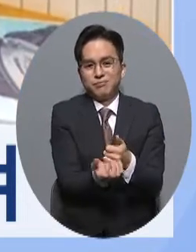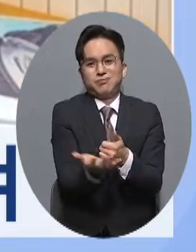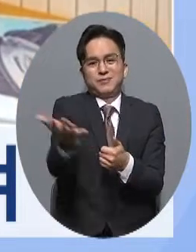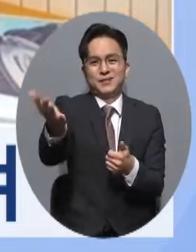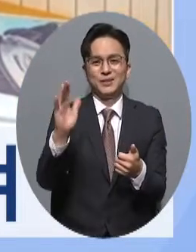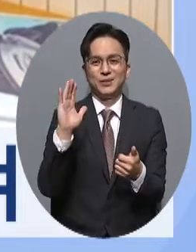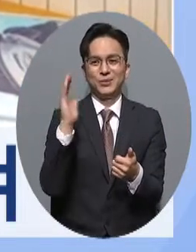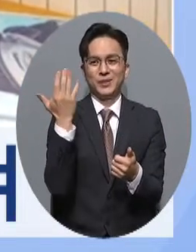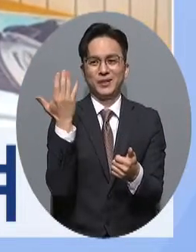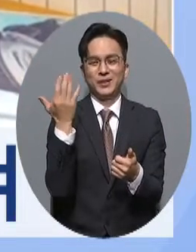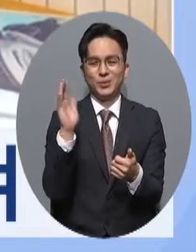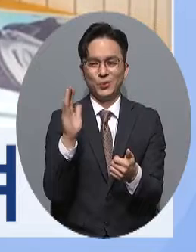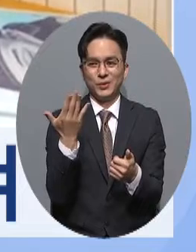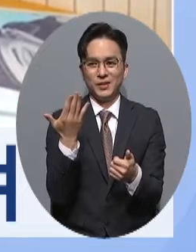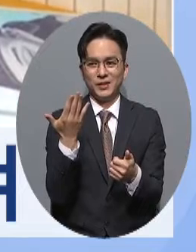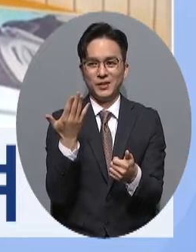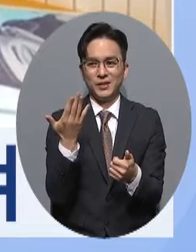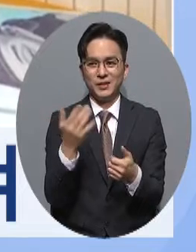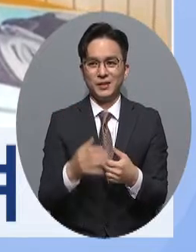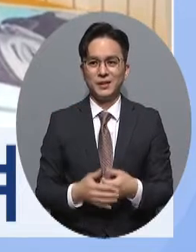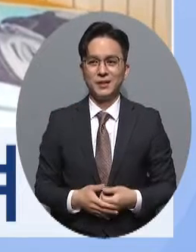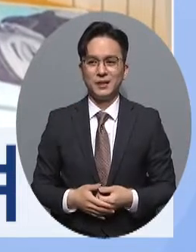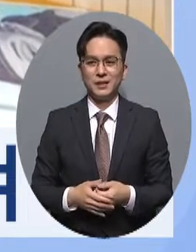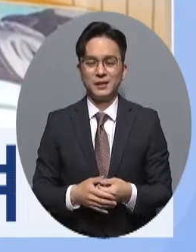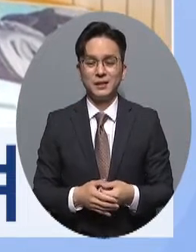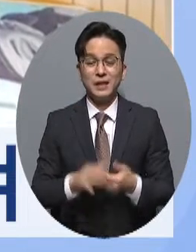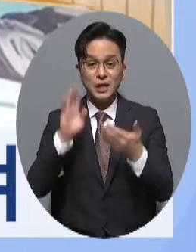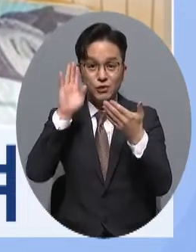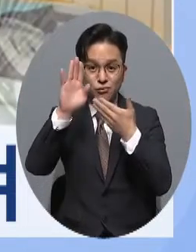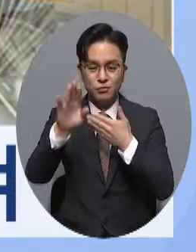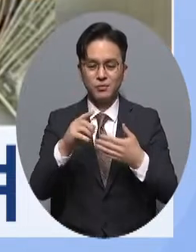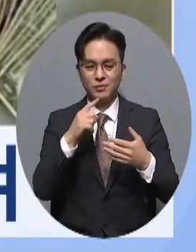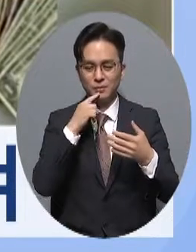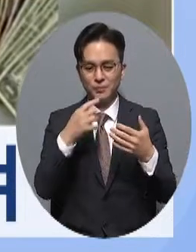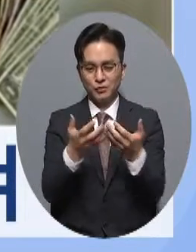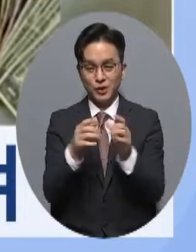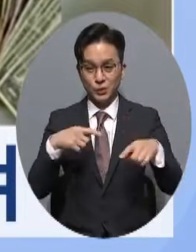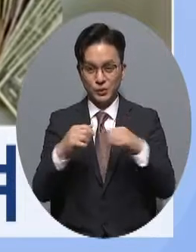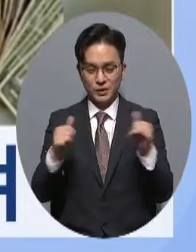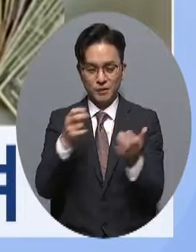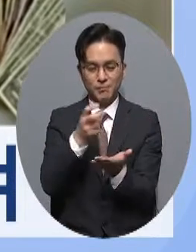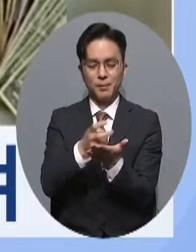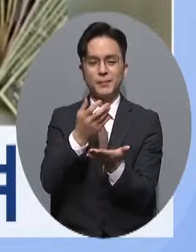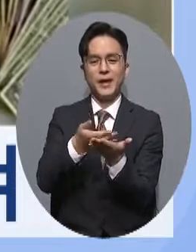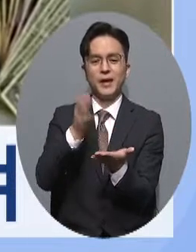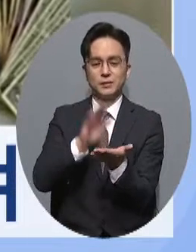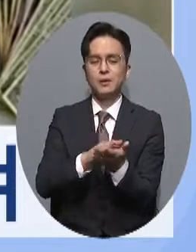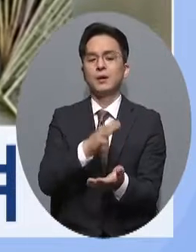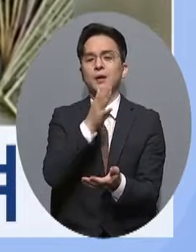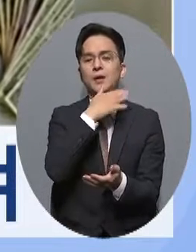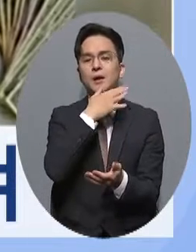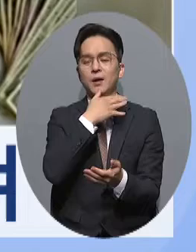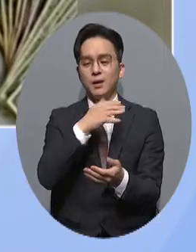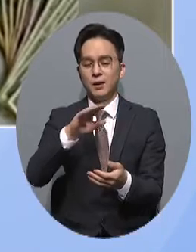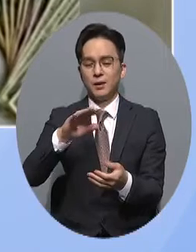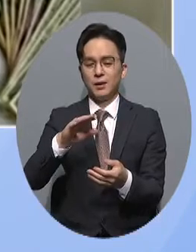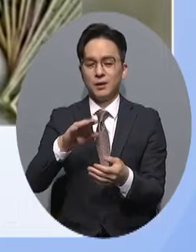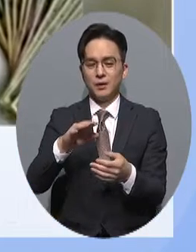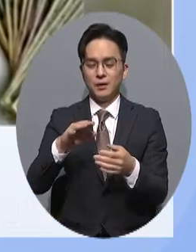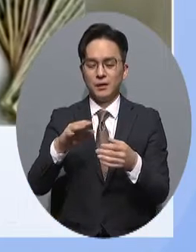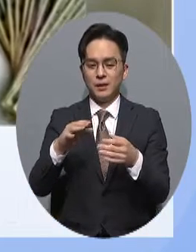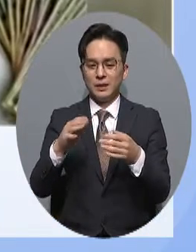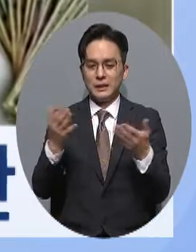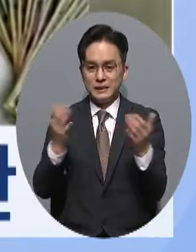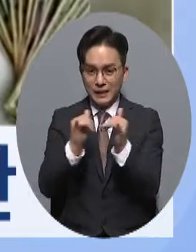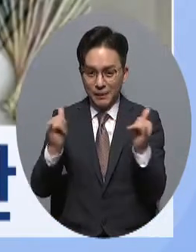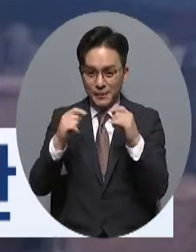조장한다라는 그런 취지에선 반대 여론에 비춰 가지고 좌초됐었는데 이번에 또다시 민주당과 정의당이 같이 어떤